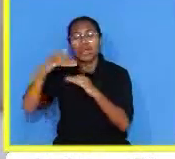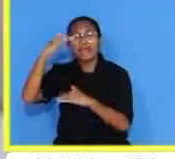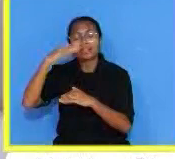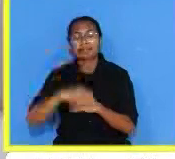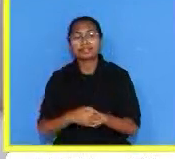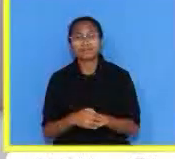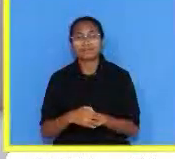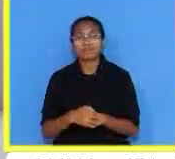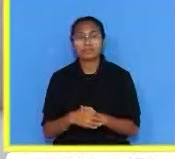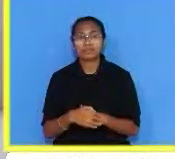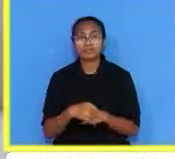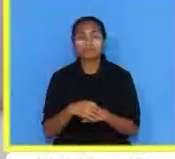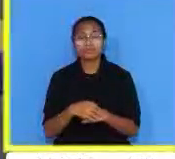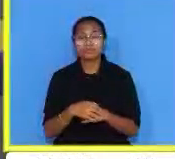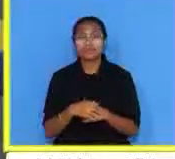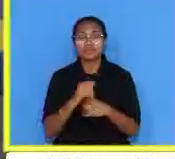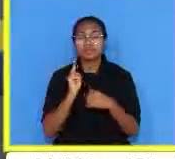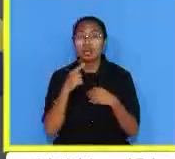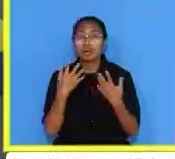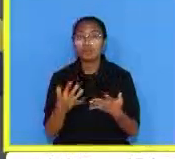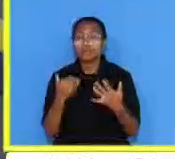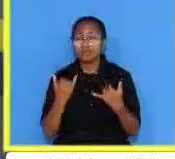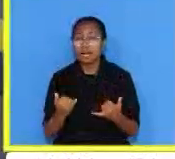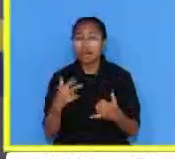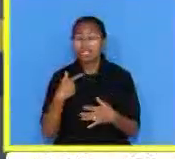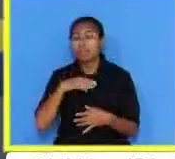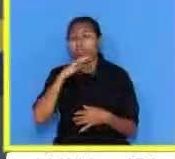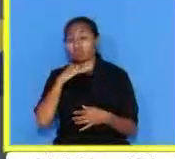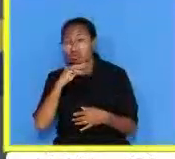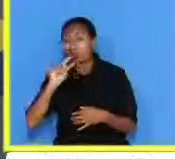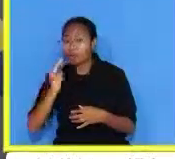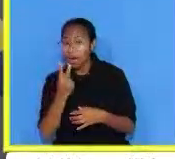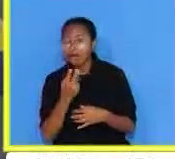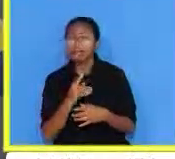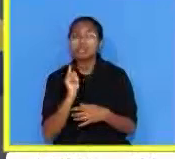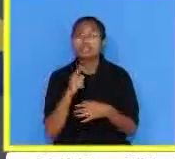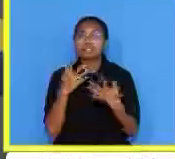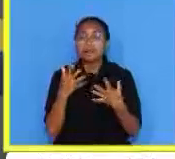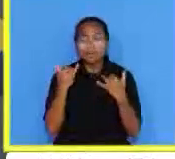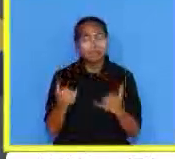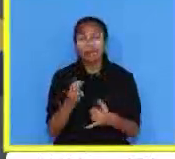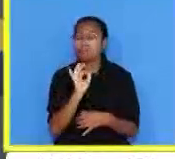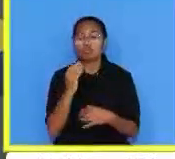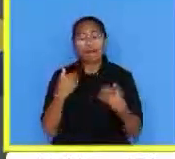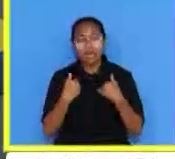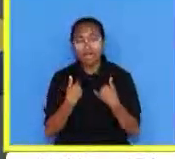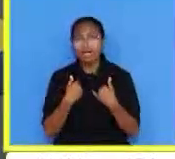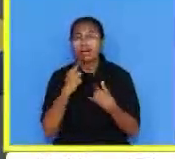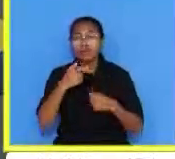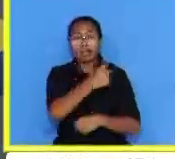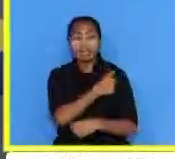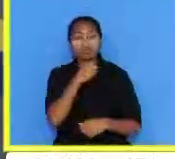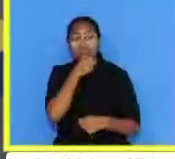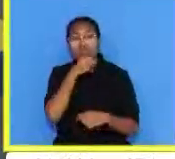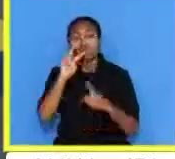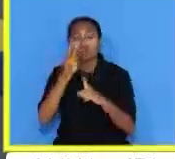ke atas sudah bisa, dan untuk di bawah 12 tahun kita masih menunggu perubahan ya. Kita harapkan juga nanti sampai bisa saat ini belum ada. Sampai saat ini memang belum ada ya